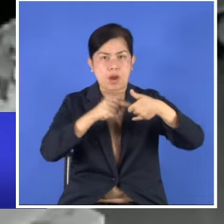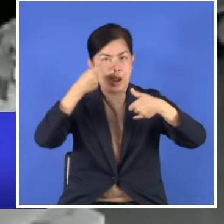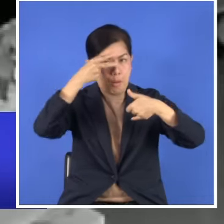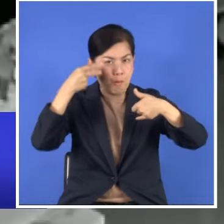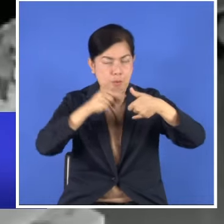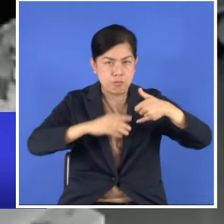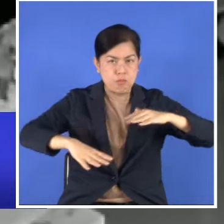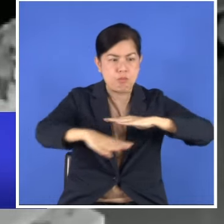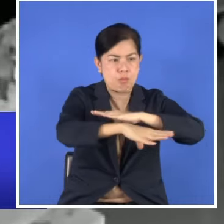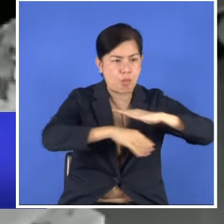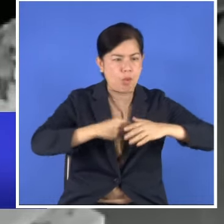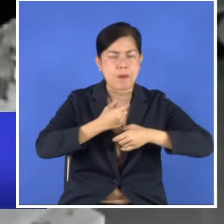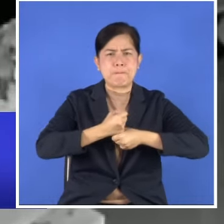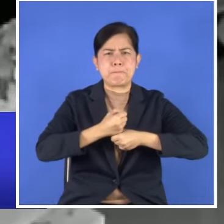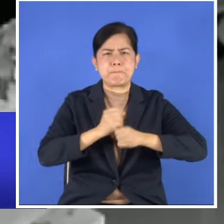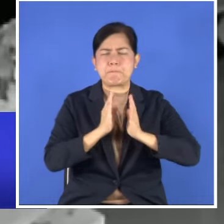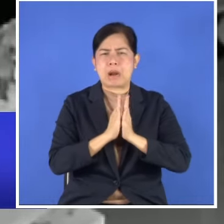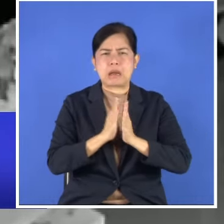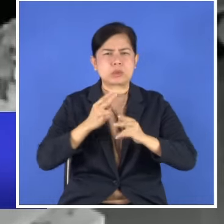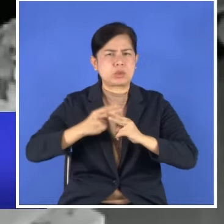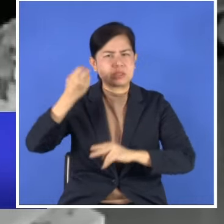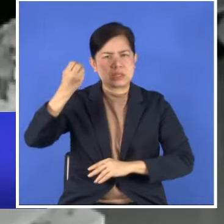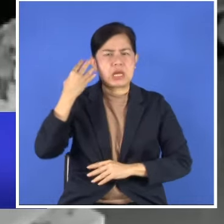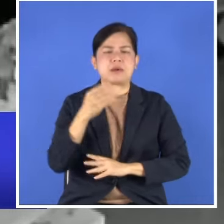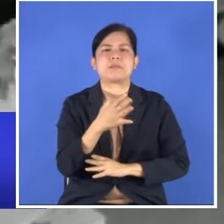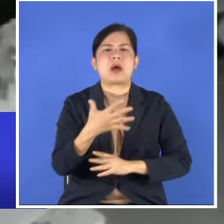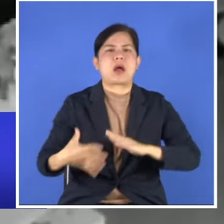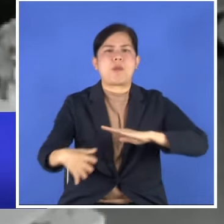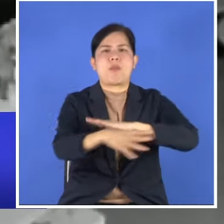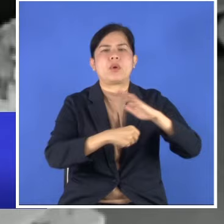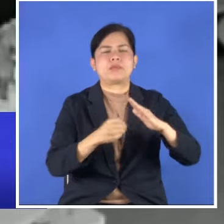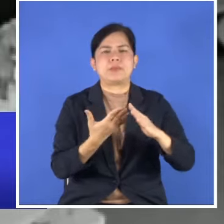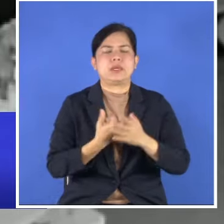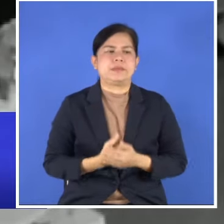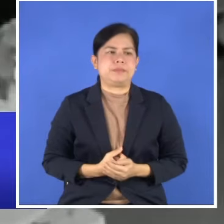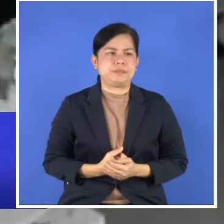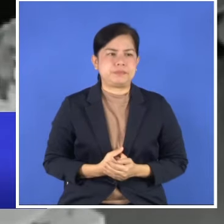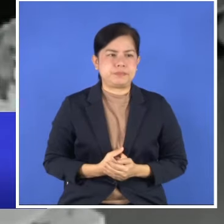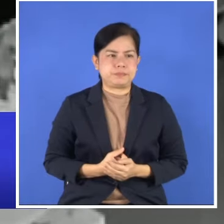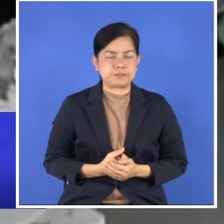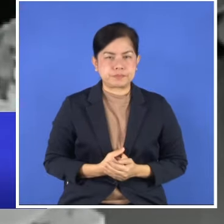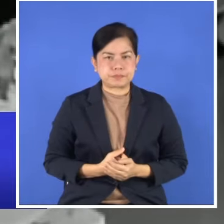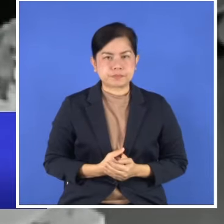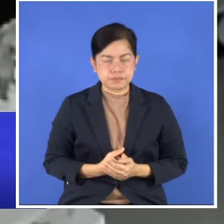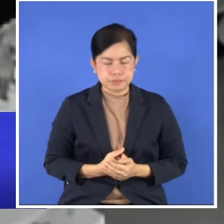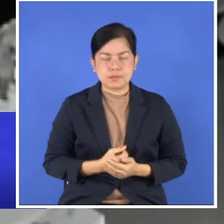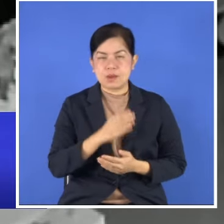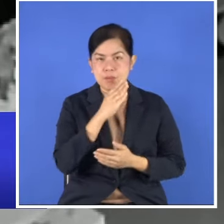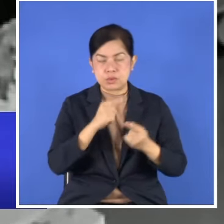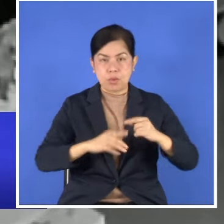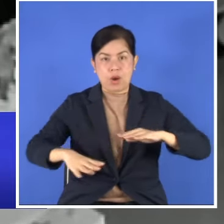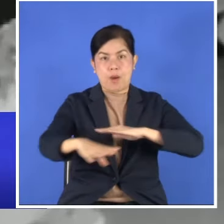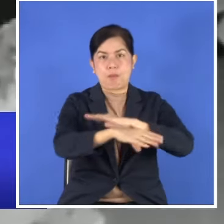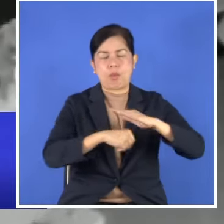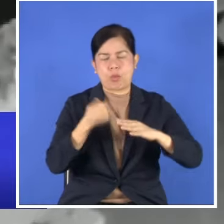ยนี่คือเขาก็เคารพสักการะนะคะเป็นสิ่งศักดิ์สิทธิ์ที่อยู่ประจำตึกเขาน่ะนะคือถ้าเอาไปหายไปในมู